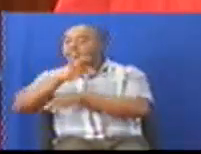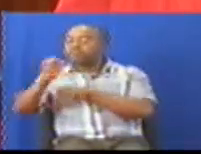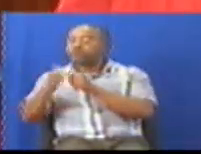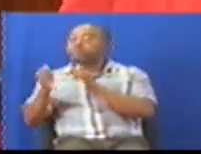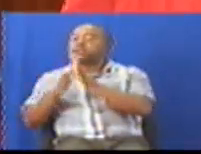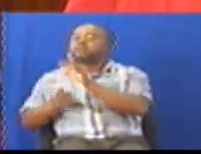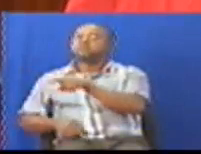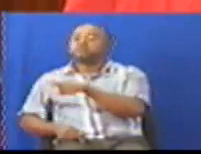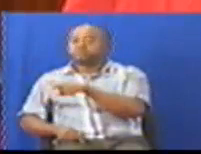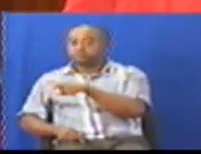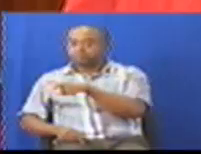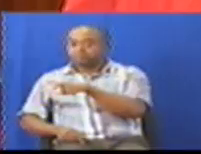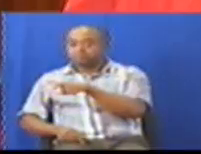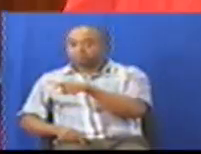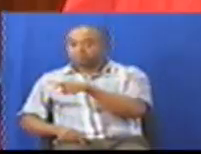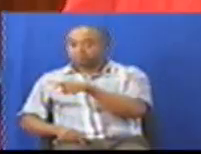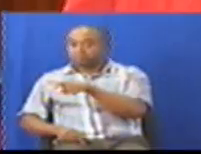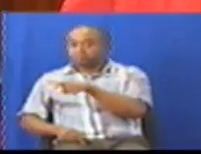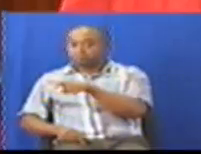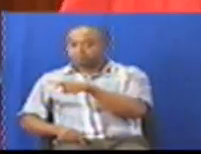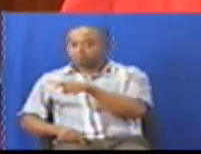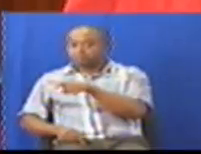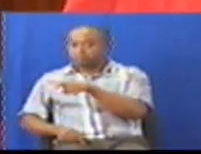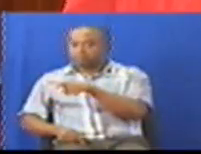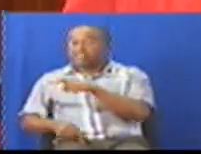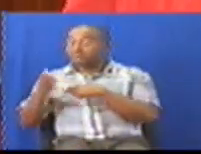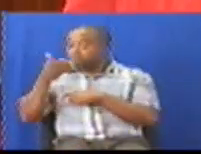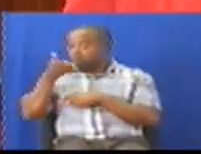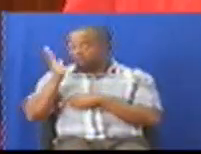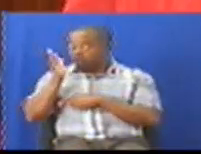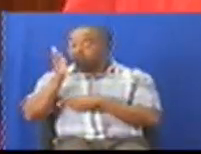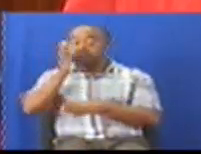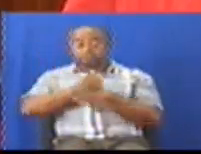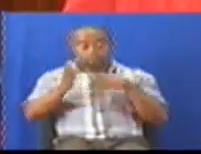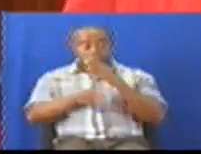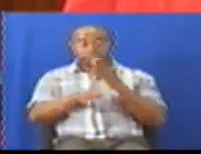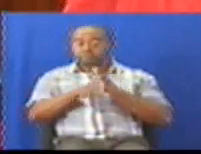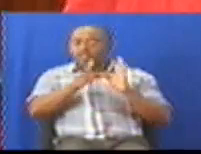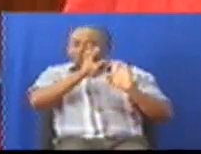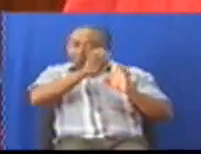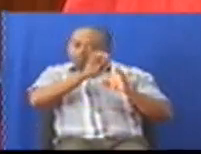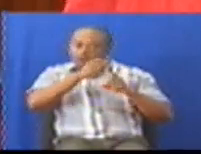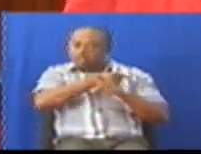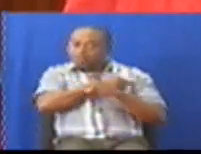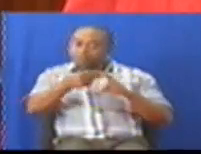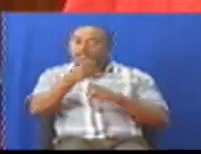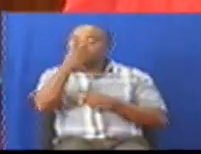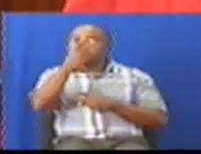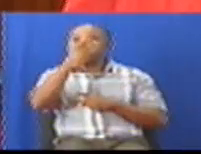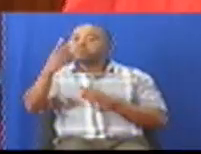19,808 na kila sababu ya kuipongeza serikali. Serikali imejenga maabara